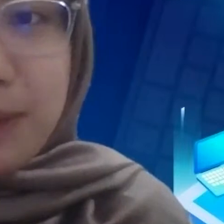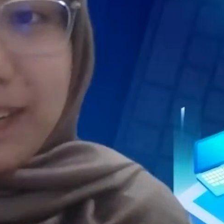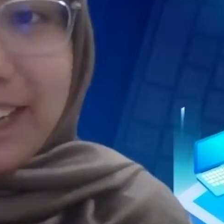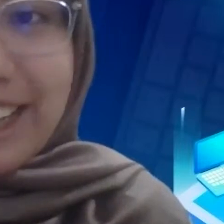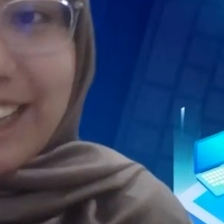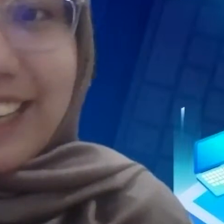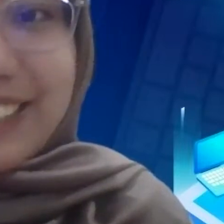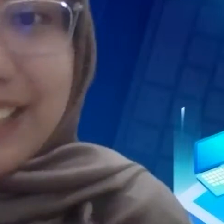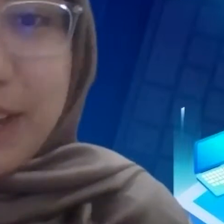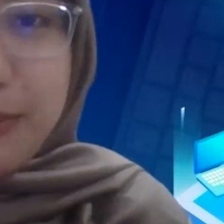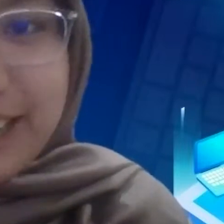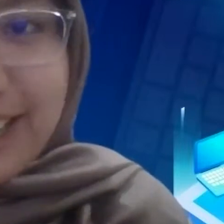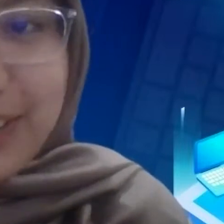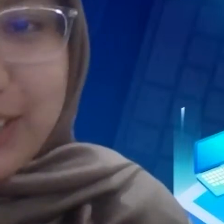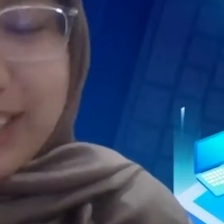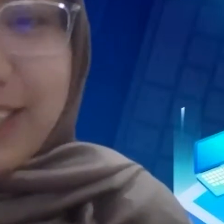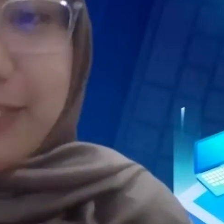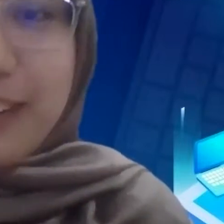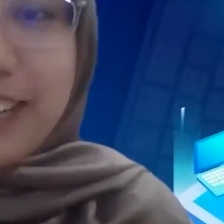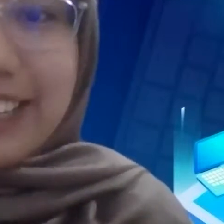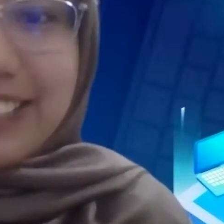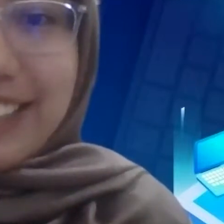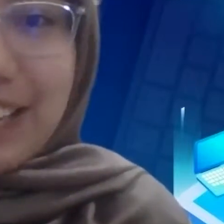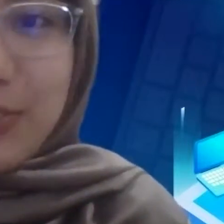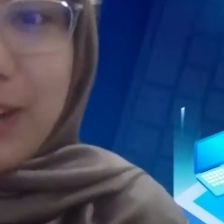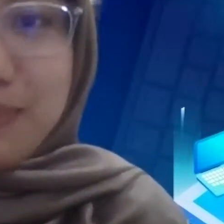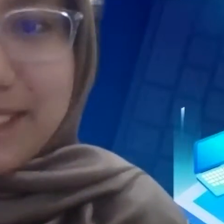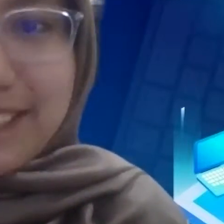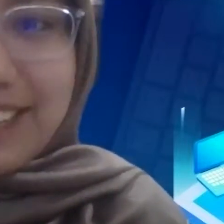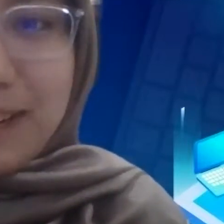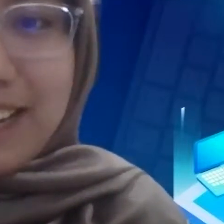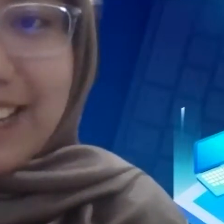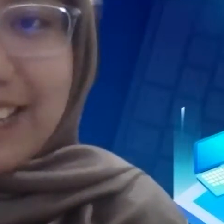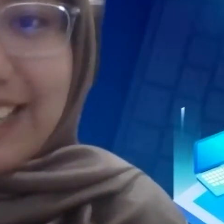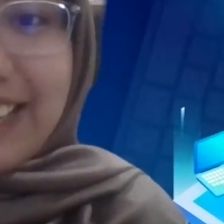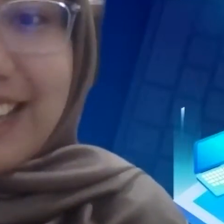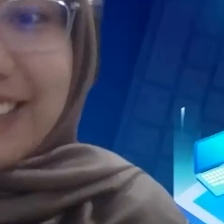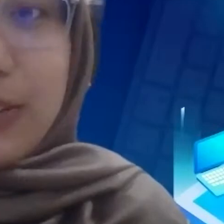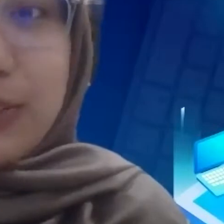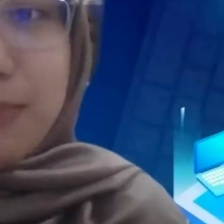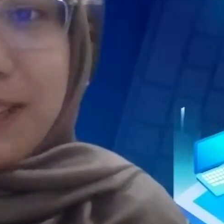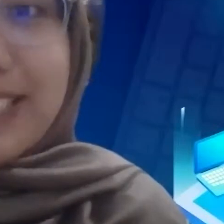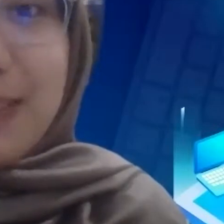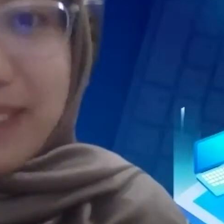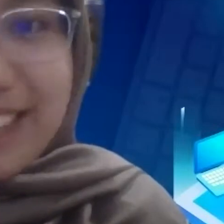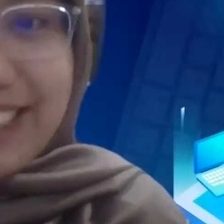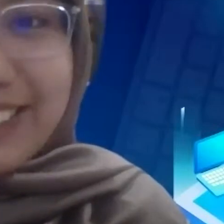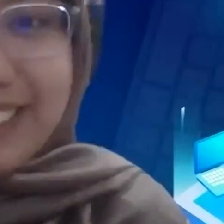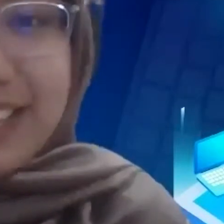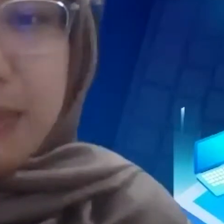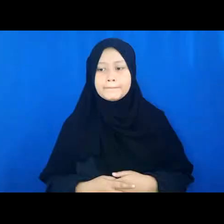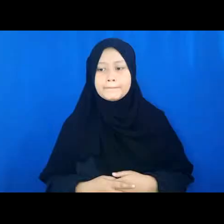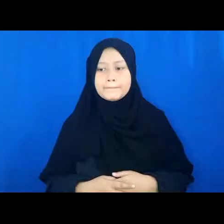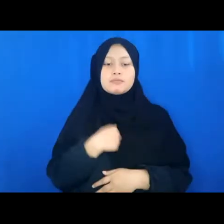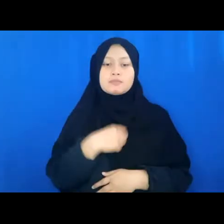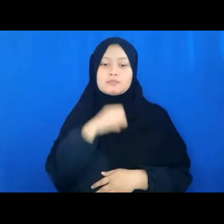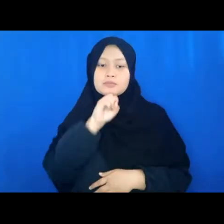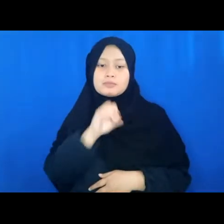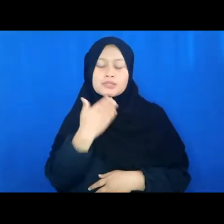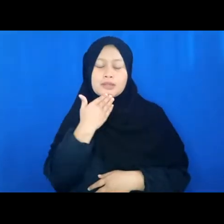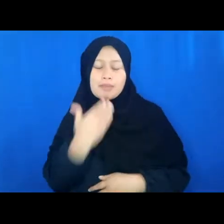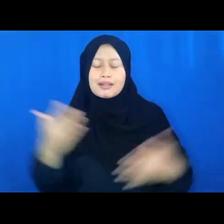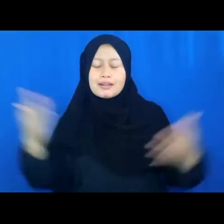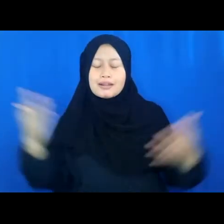sebelumnya perkenalkan saya ferinda Khairunnisa Fahri selaku MV Pada hari ini saya ucapkan selamat datang kepada